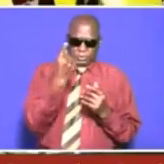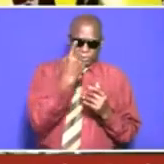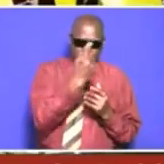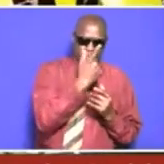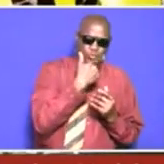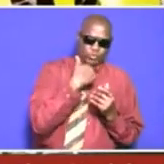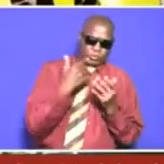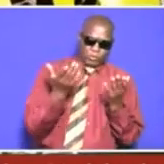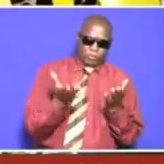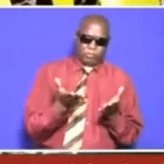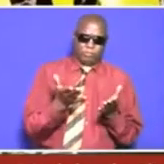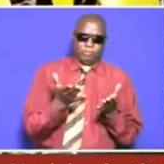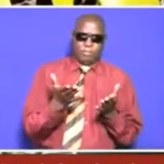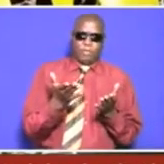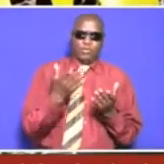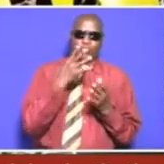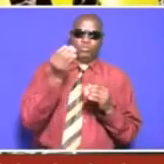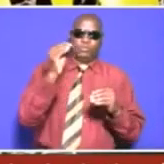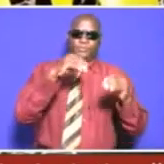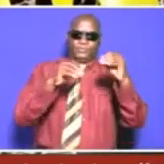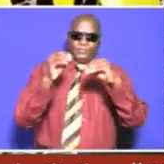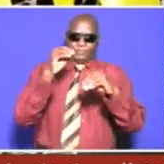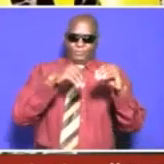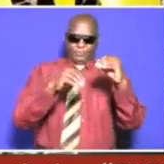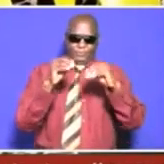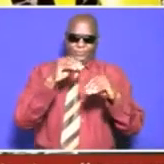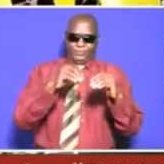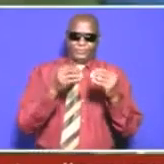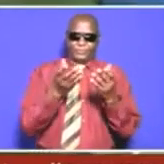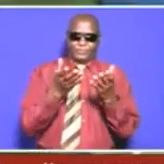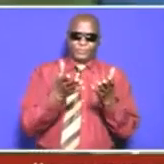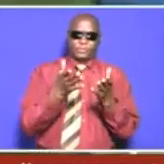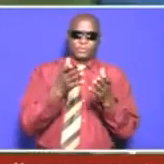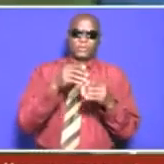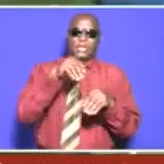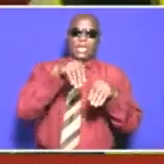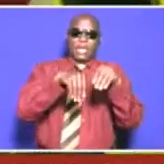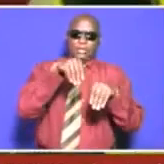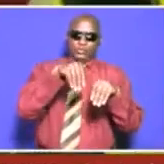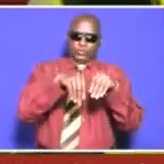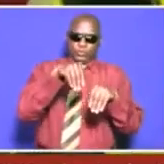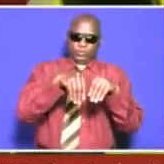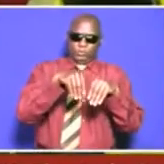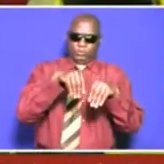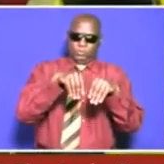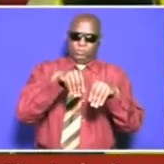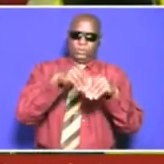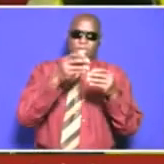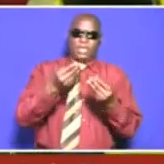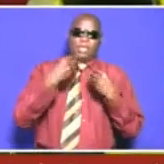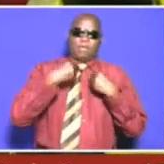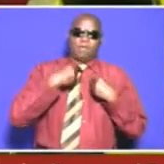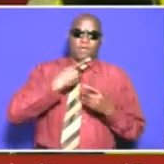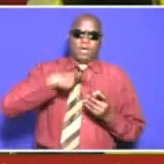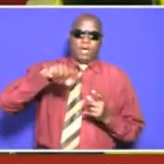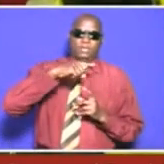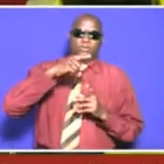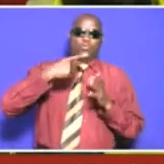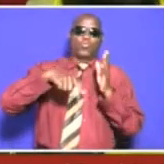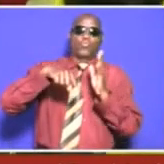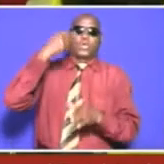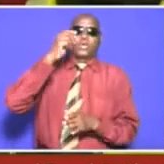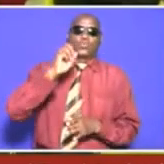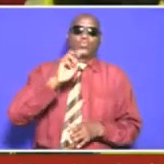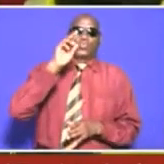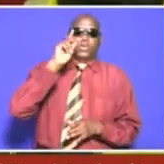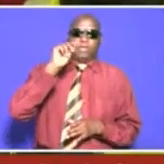hapa mulichagia katika uchaguzi ambao ulitupatia ushindi kama chama cha